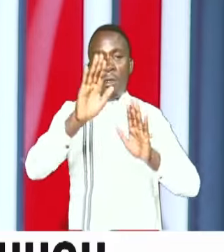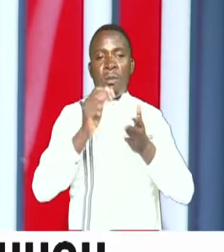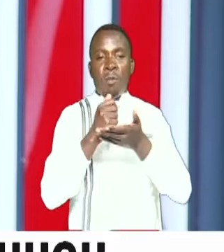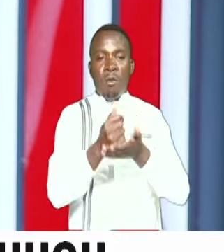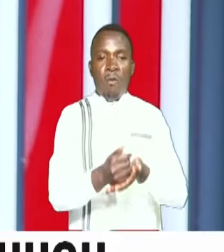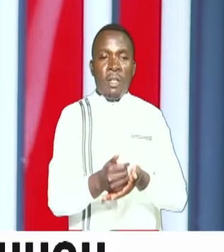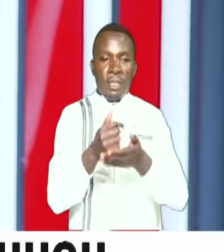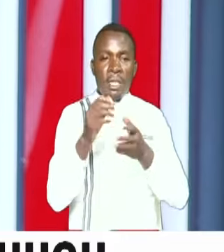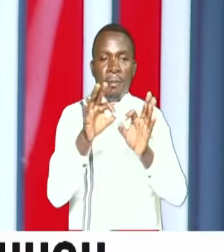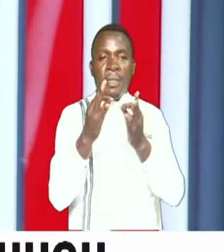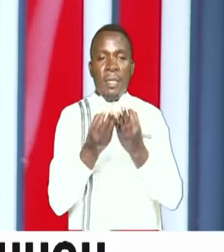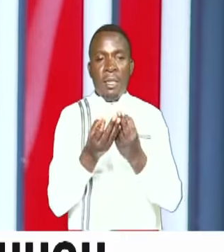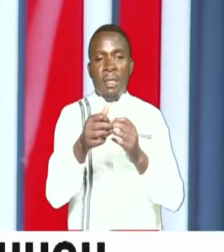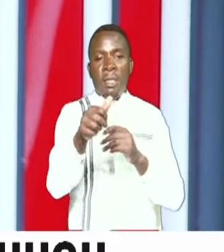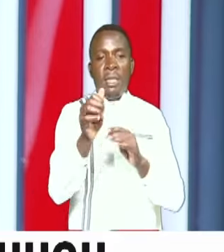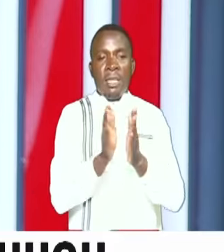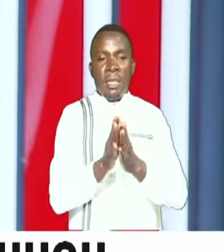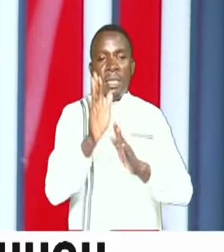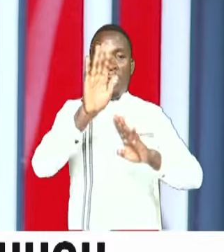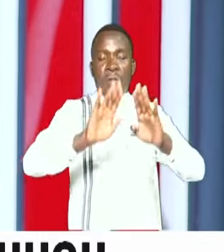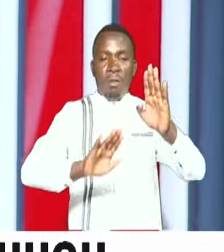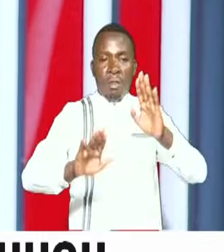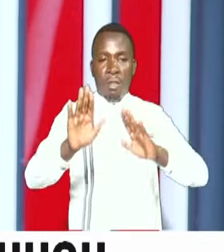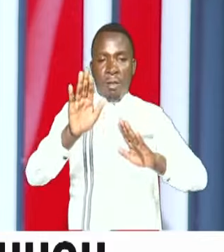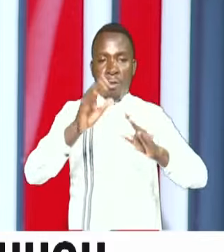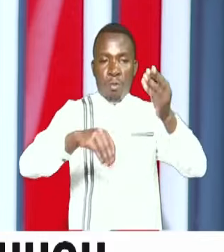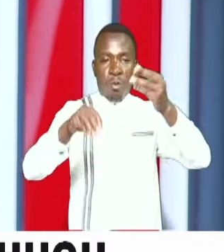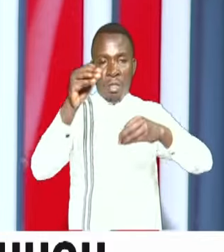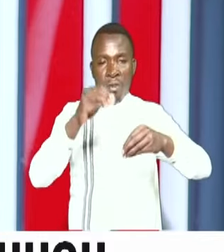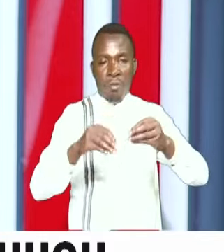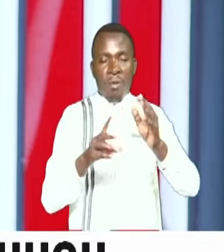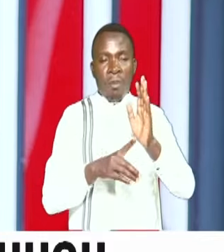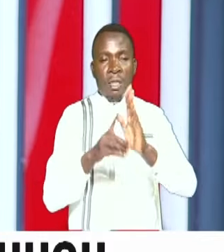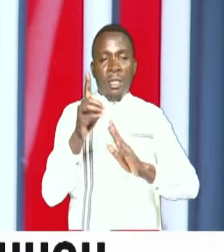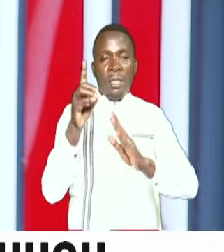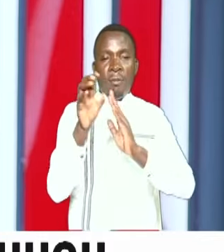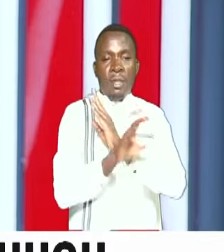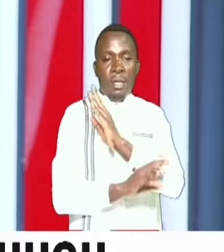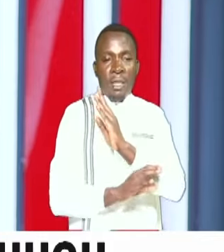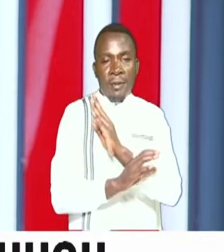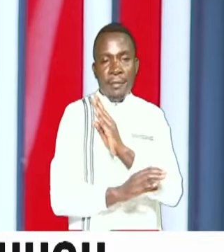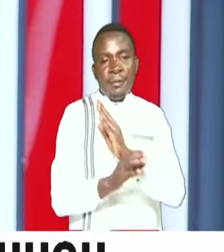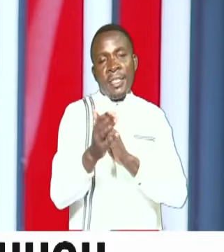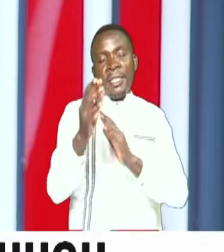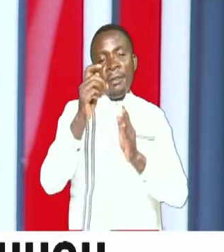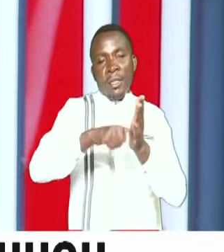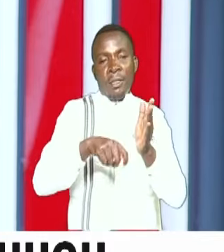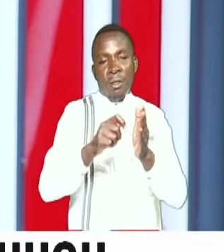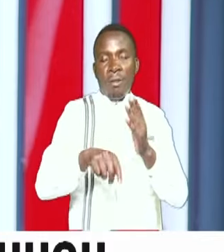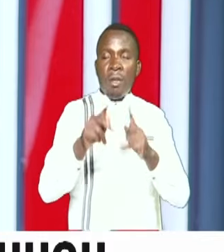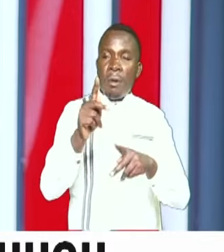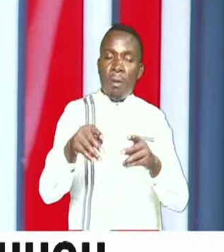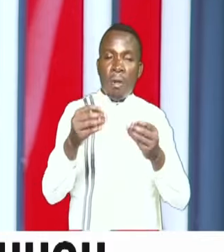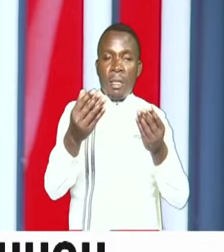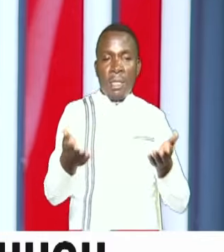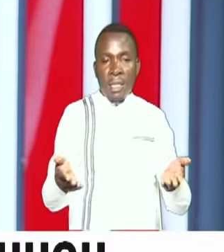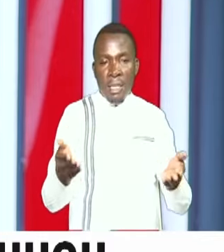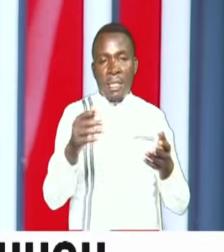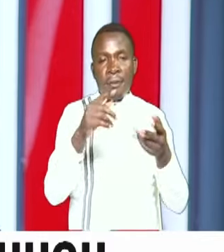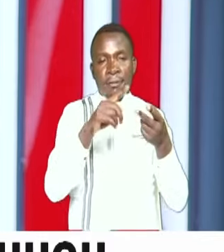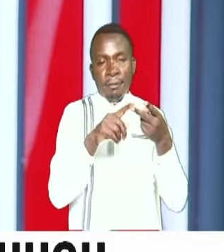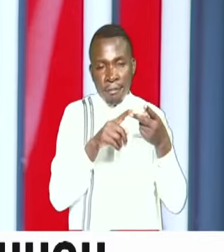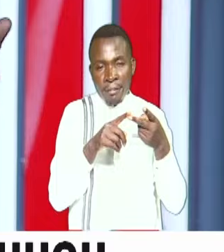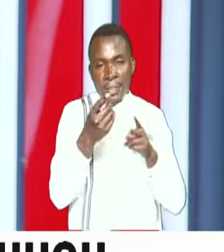cyangwa se nabo mu gukontribua mu bundi buryo ku iterambere ry'igihugu. Hari imisoro bazatanga. Ikindi cya kabiri